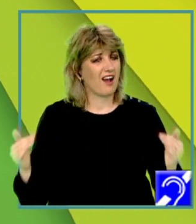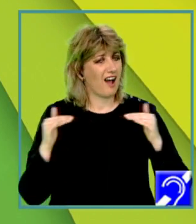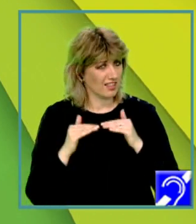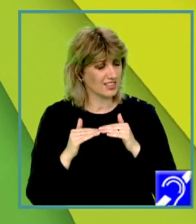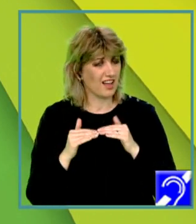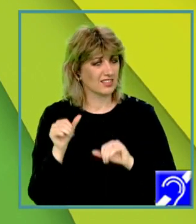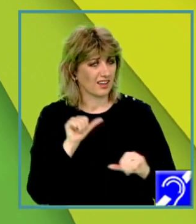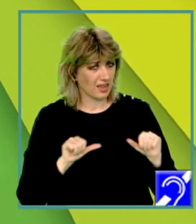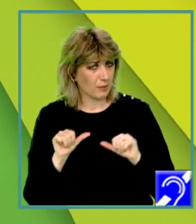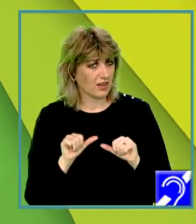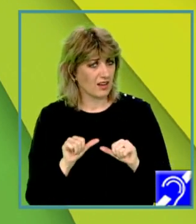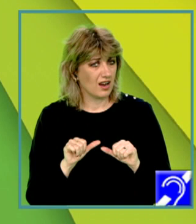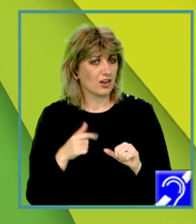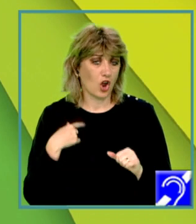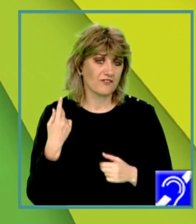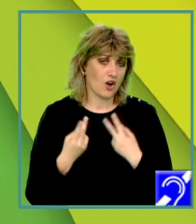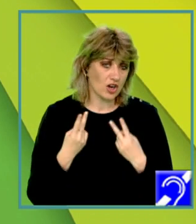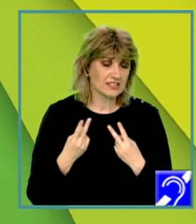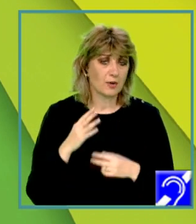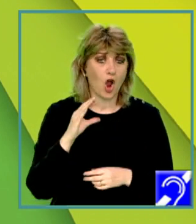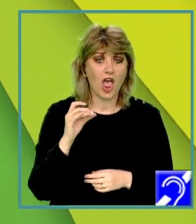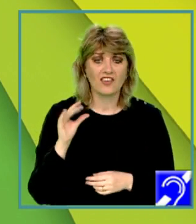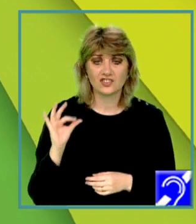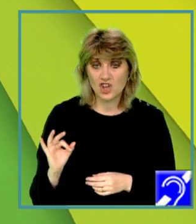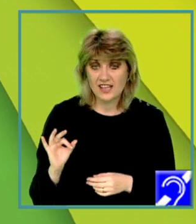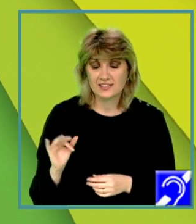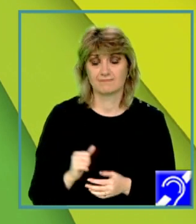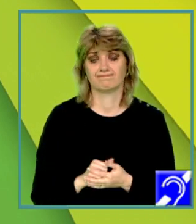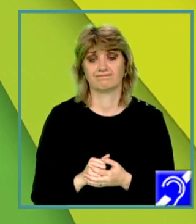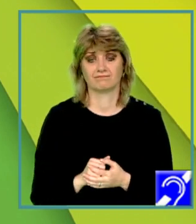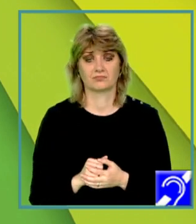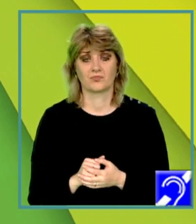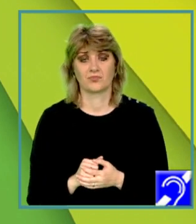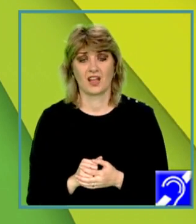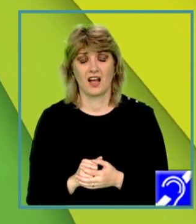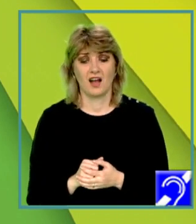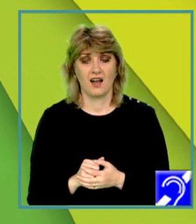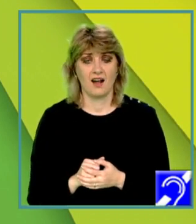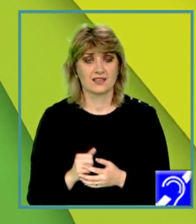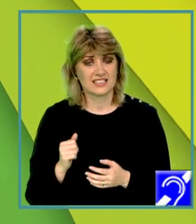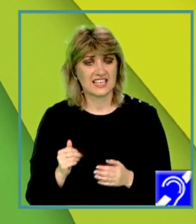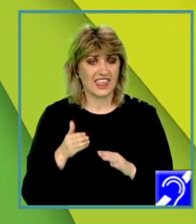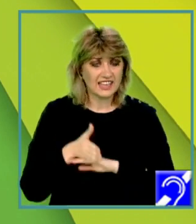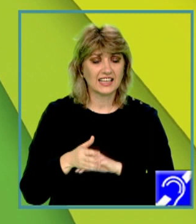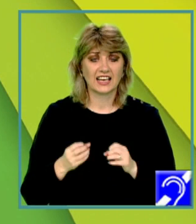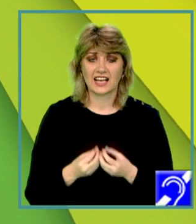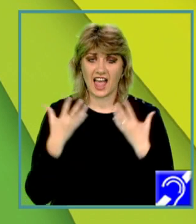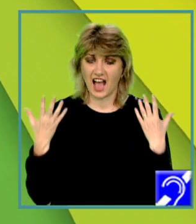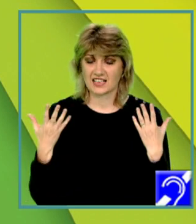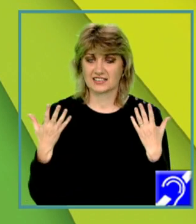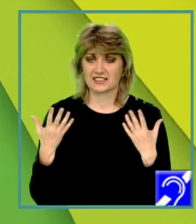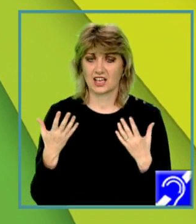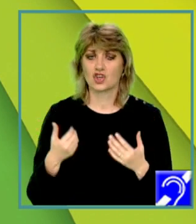KFC vom folosi cu eficiență astfel încât să intră în reacție